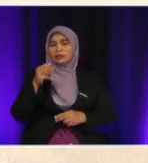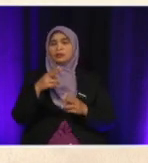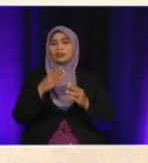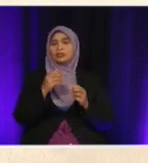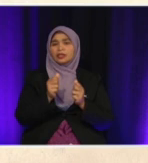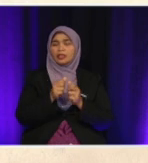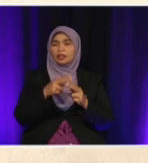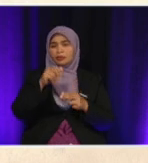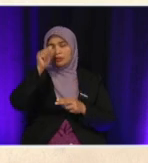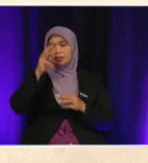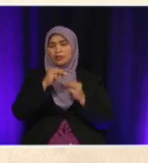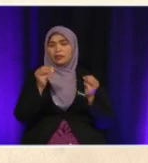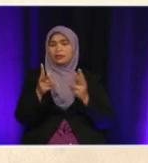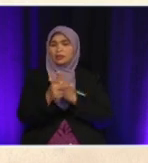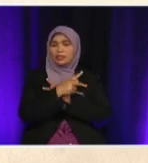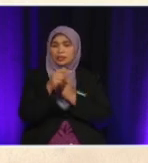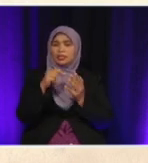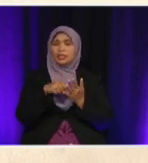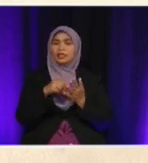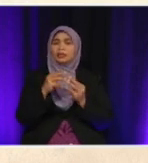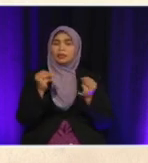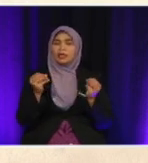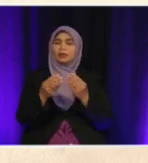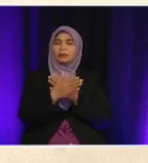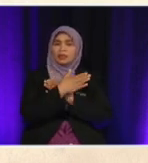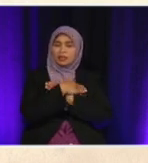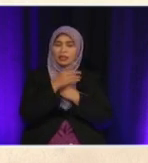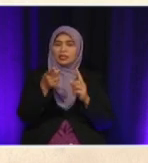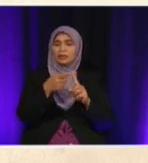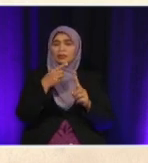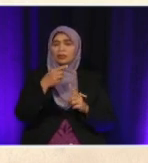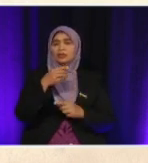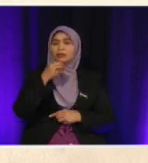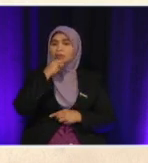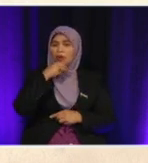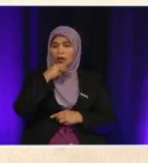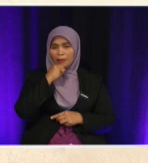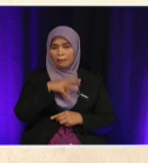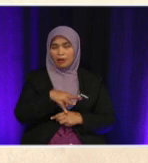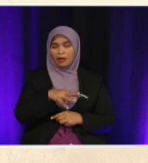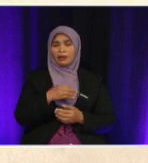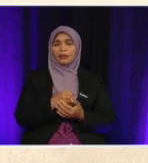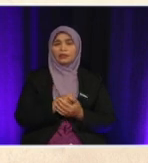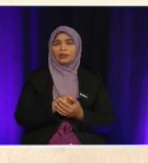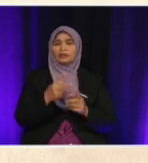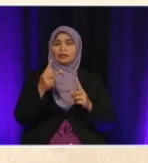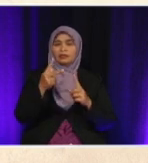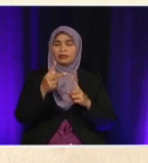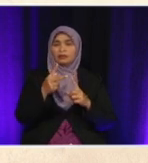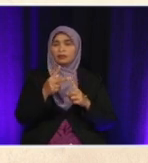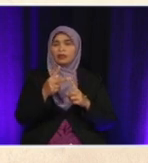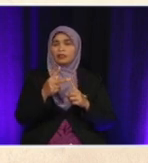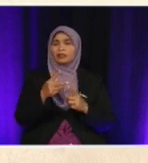Bismillahirrohmanirrohim daripada Muhammad humble dan pesuruh Allah kepada almaqauqis